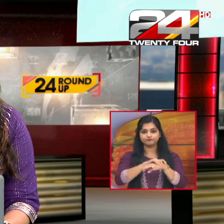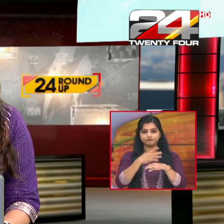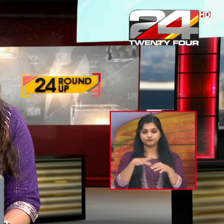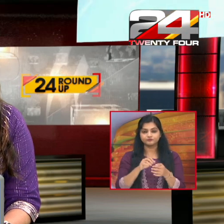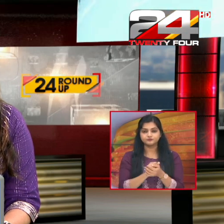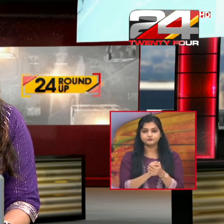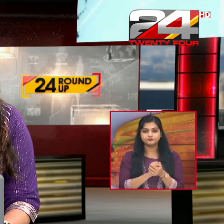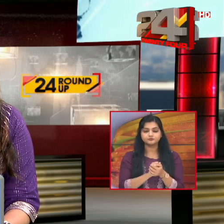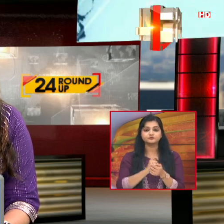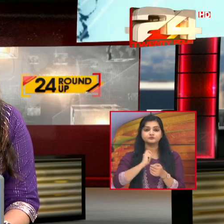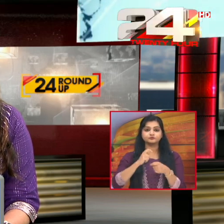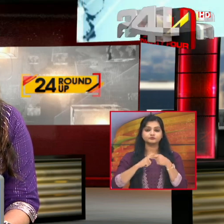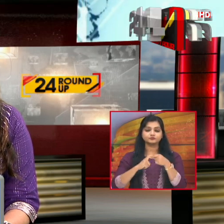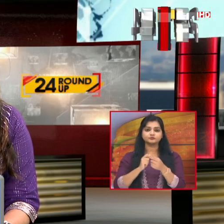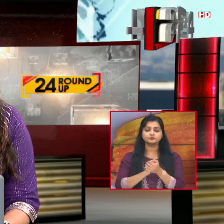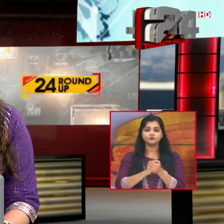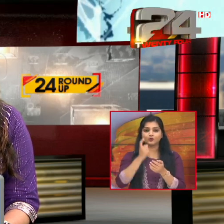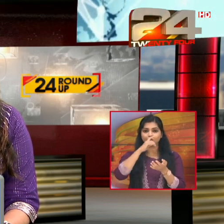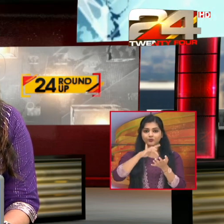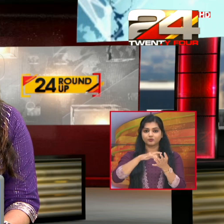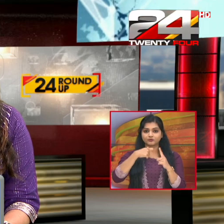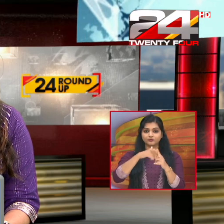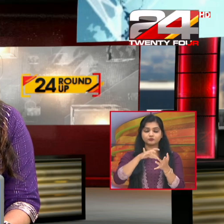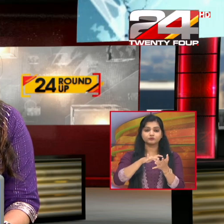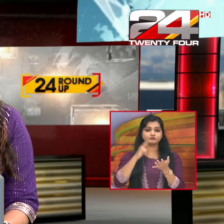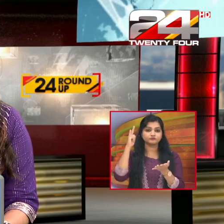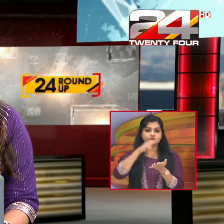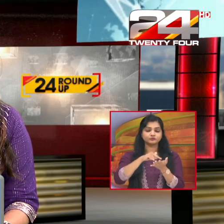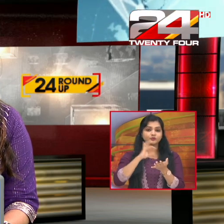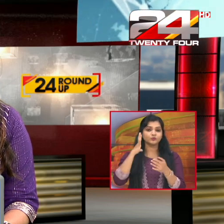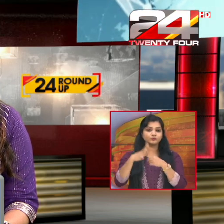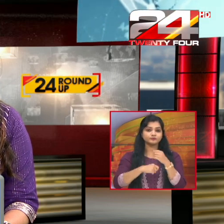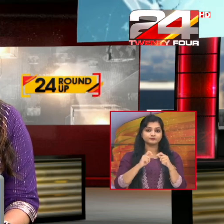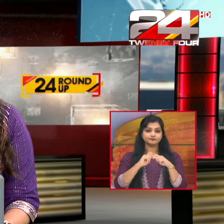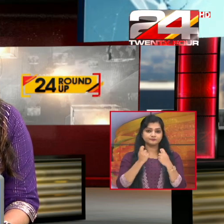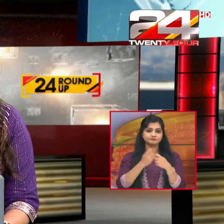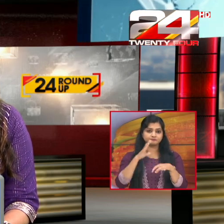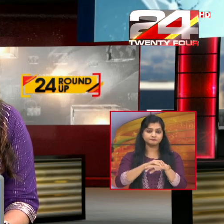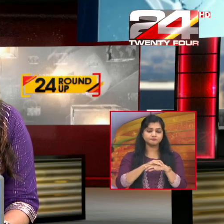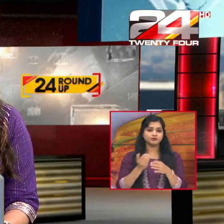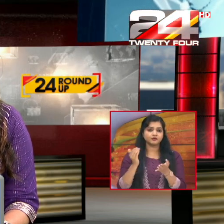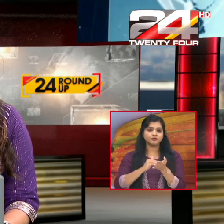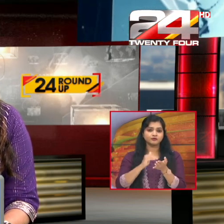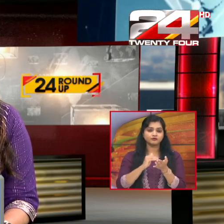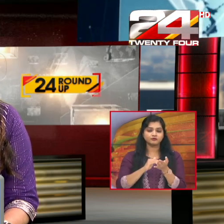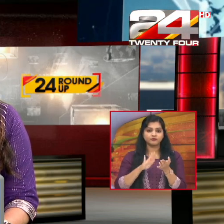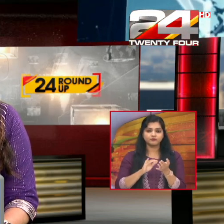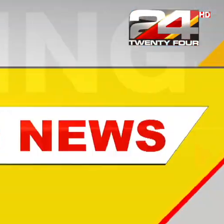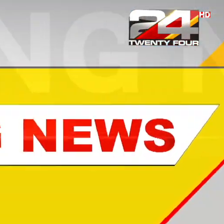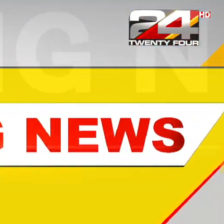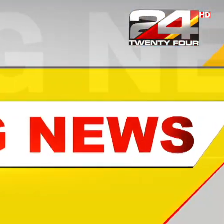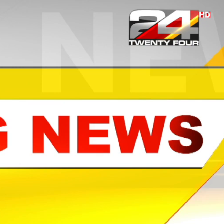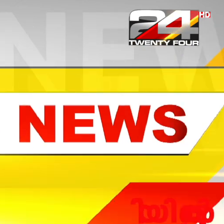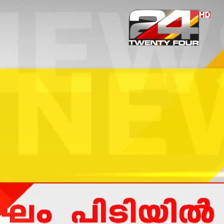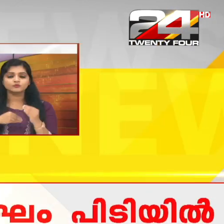നിന്ന്. മുബഷീർ, കരിപ്പൂർ വിമാനത്താവളത്തിൽ നിന്ന് സ്വർണ്ണക്കടത്ത് സംഘത്തെ പിടികൂടുന്നത് തുടർച്ചയായി ഇങ്ങനെ നടക്കുന്ന ഒരു സംഭവമായി മാറിയിരിക്കുകയാണ്.